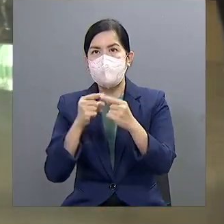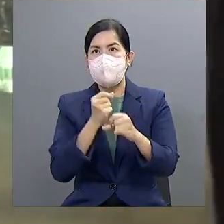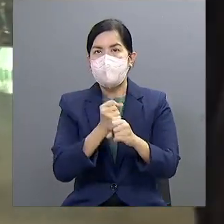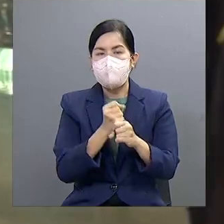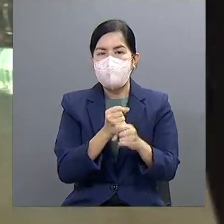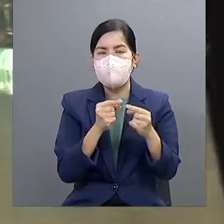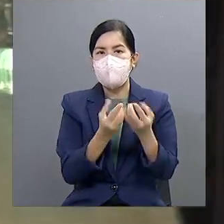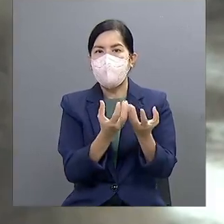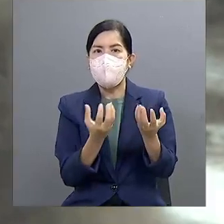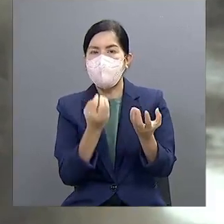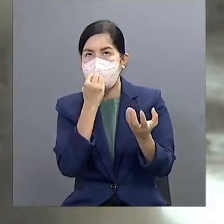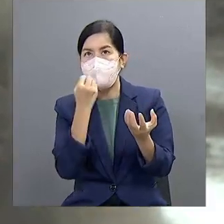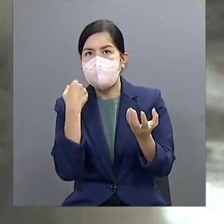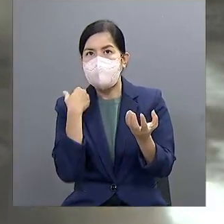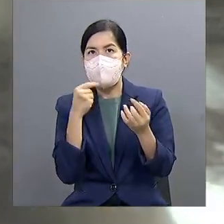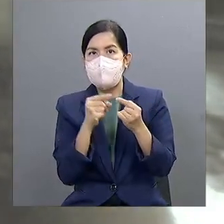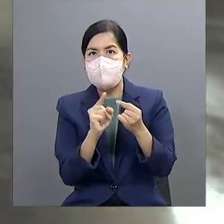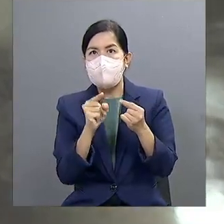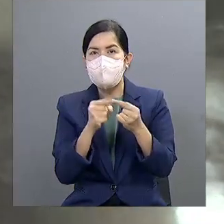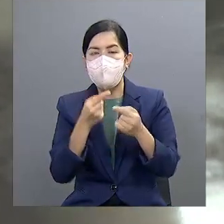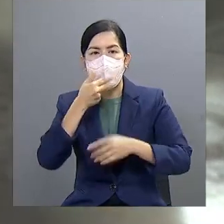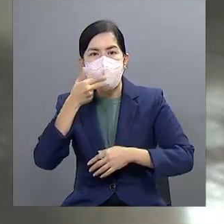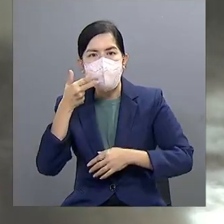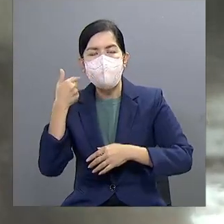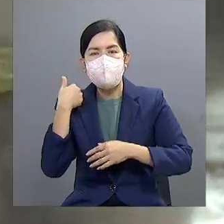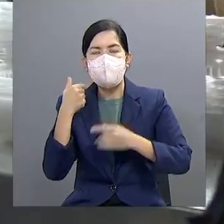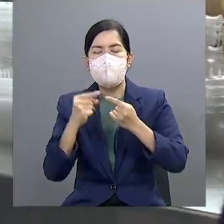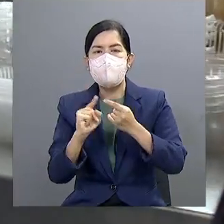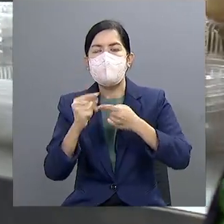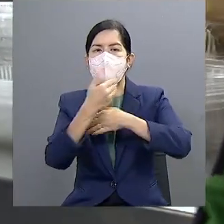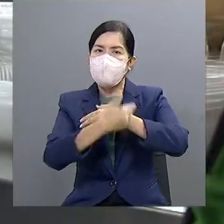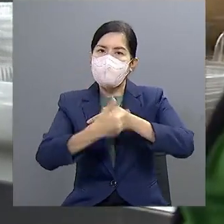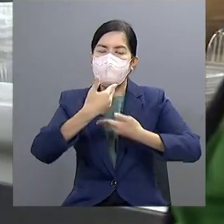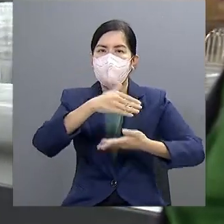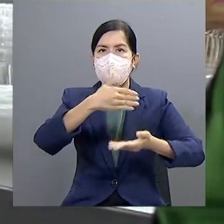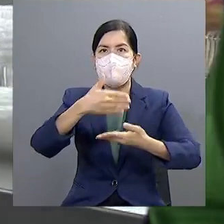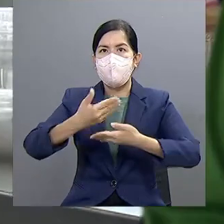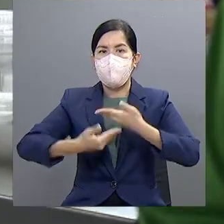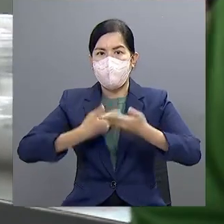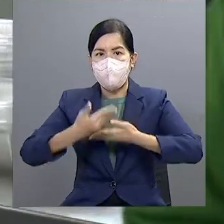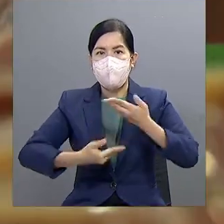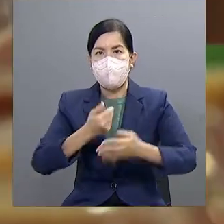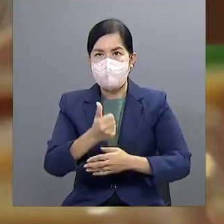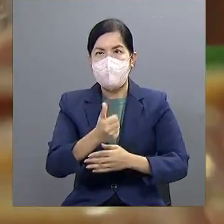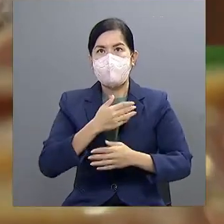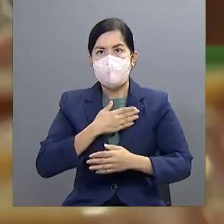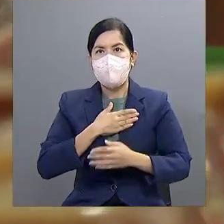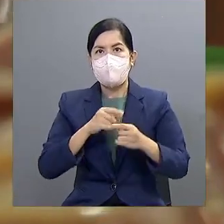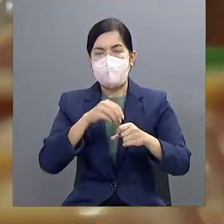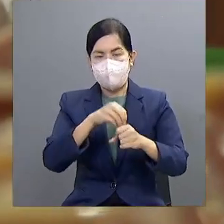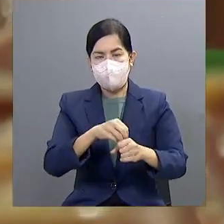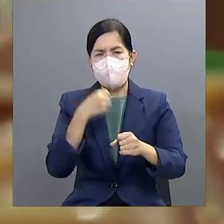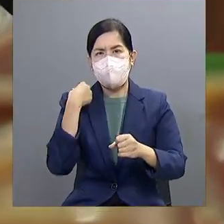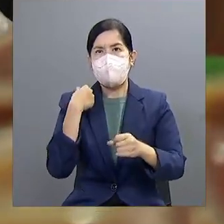ขังสามารถทำขนมเพื่อส่งจำหน่ายได้กว่า10ชนิดสร้างรายได้ระหว่างถูกจองจำและสร้างอาชีพหลังพ้นโทษ